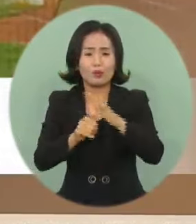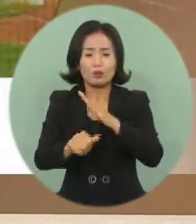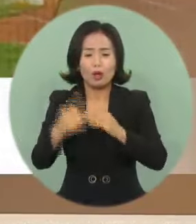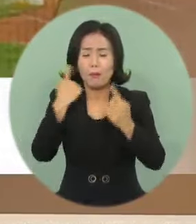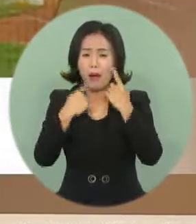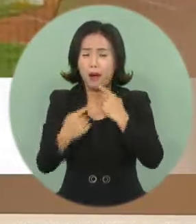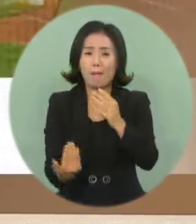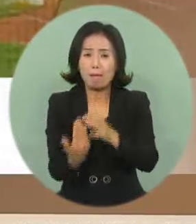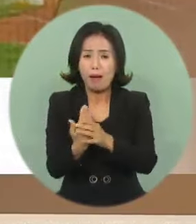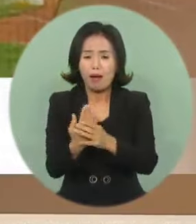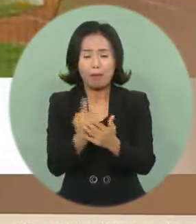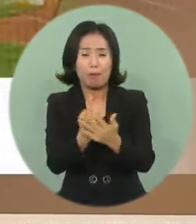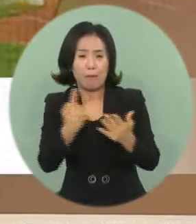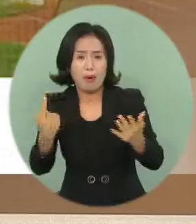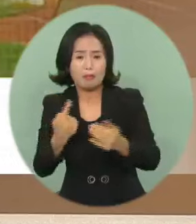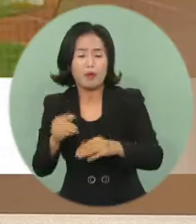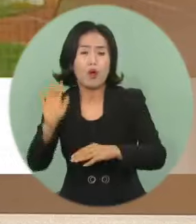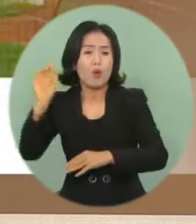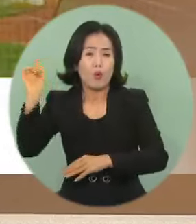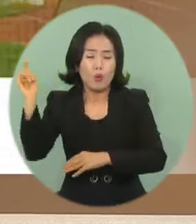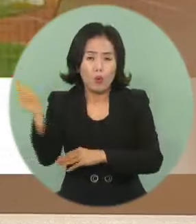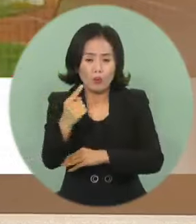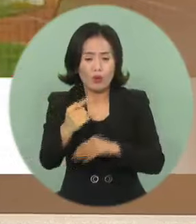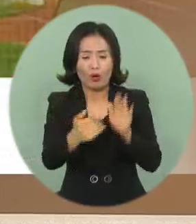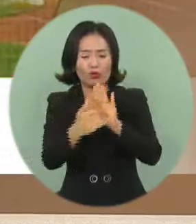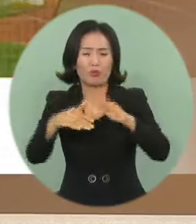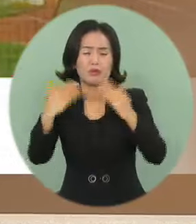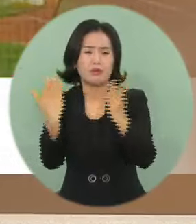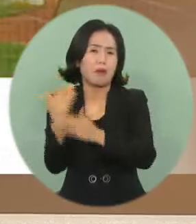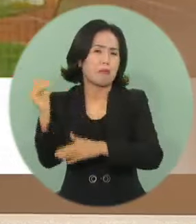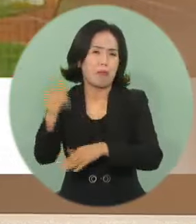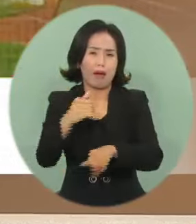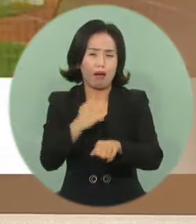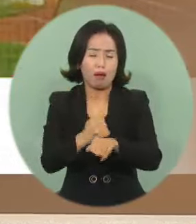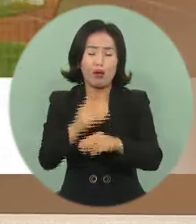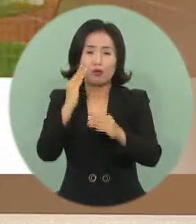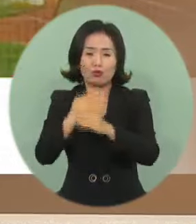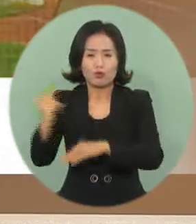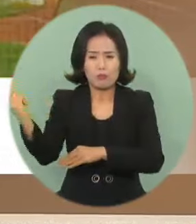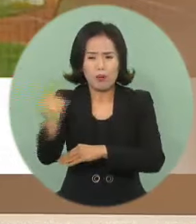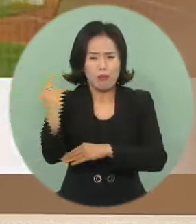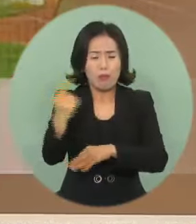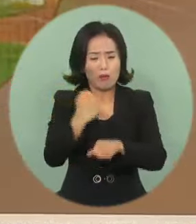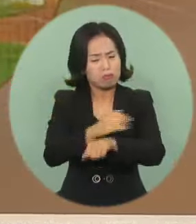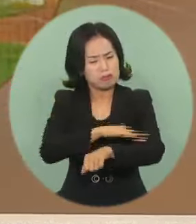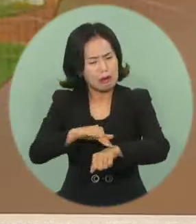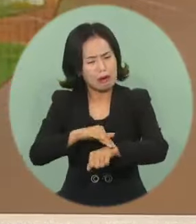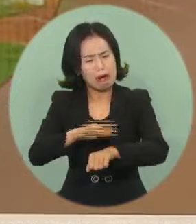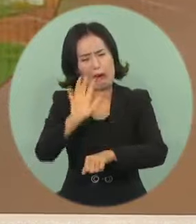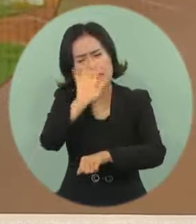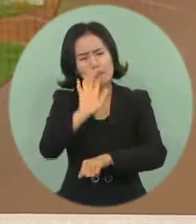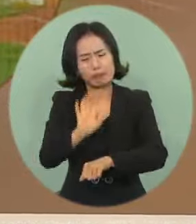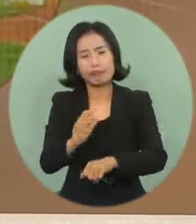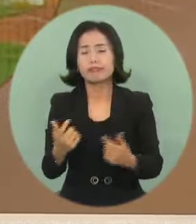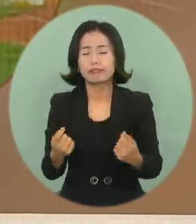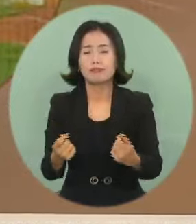이탈하면서 공격과 수비 양쪽 면에서 헐거워졌고 중심 타선의 부진도 고민이 되고 있습니다. 한신구